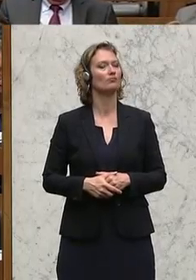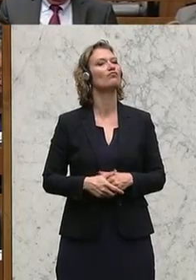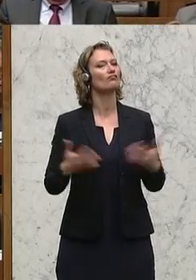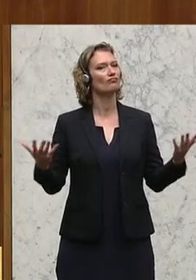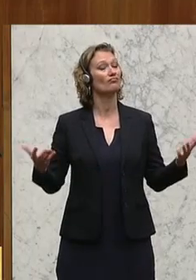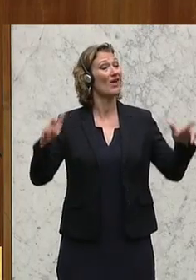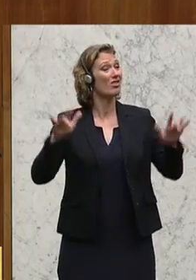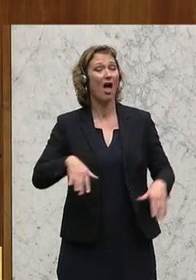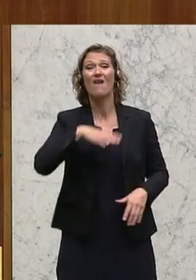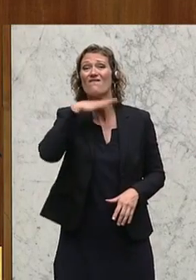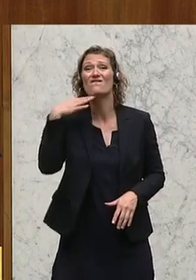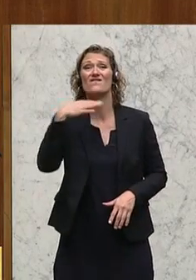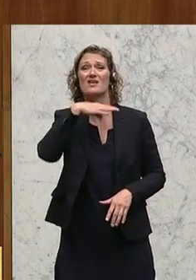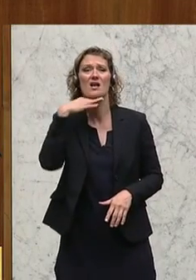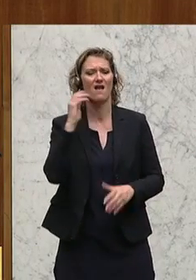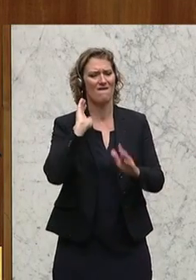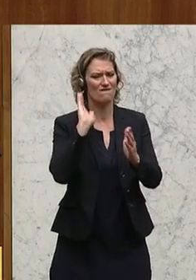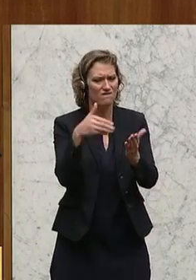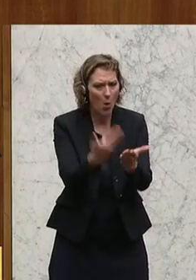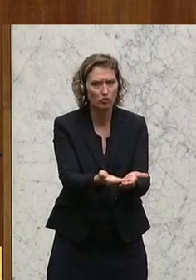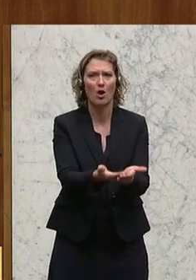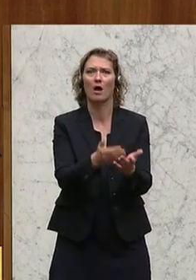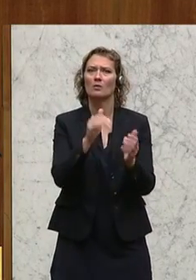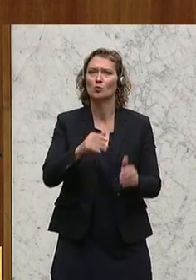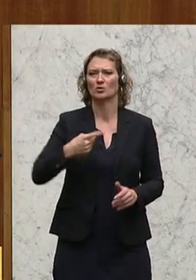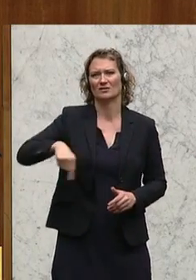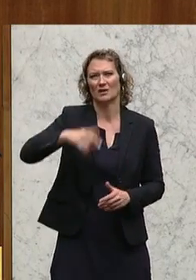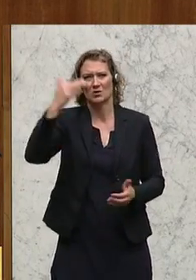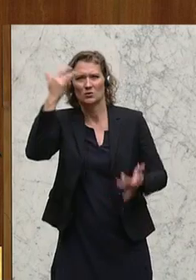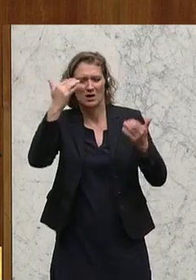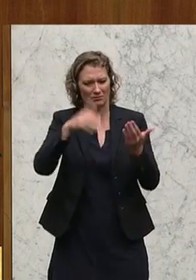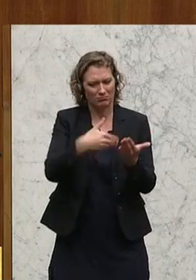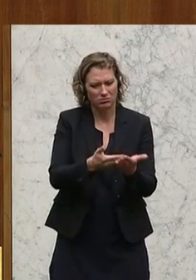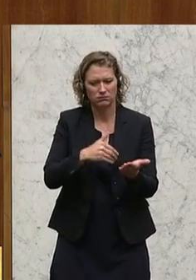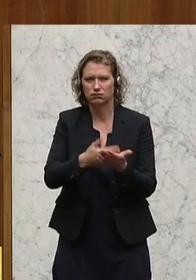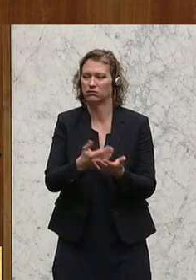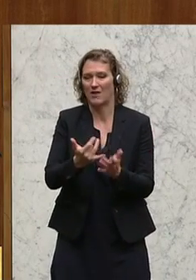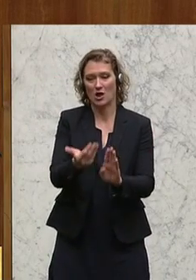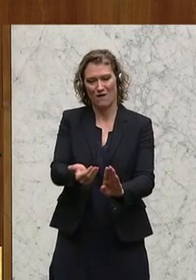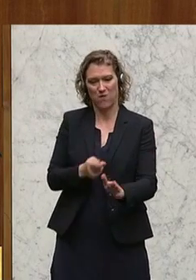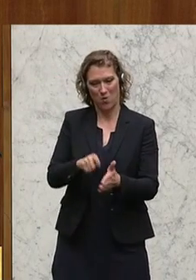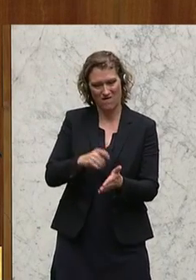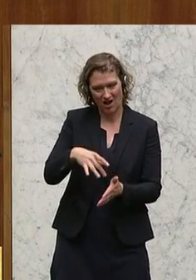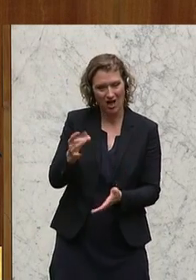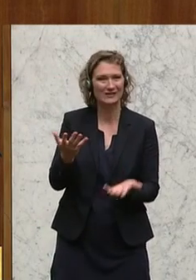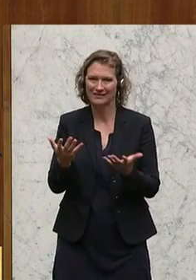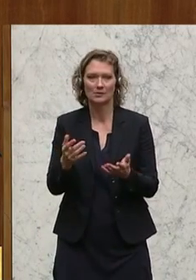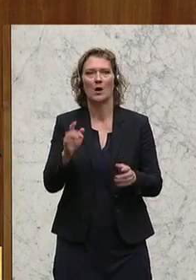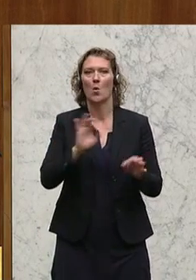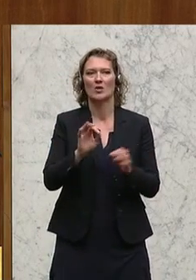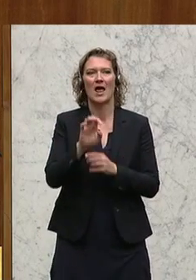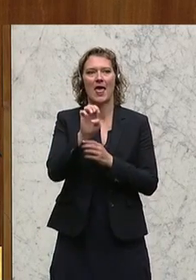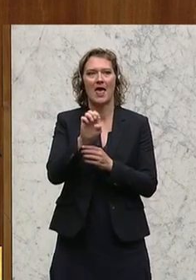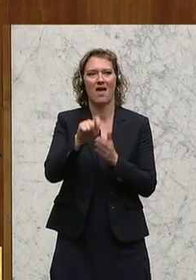Es gibt noch viele Vorschläge, die dabei zu diskutieren wären, wie auch ein vorgezogener Wahltag, aber auch das